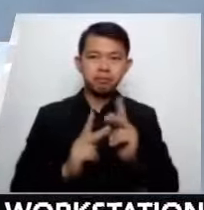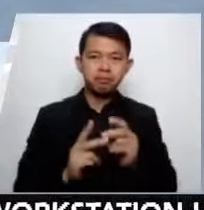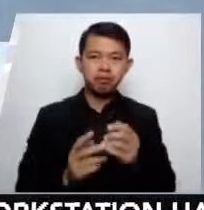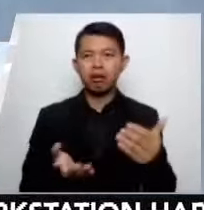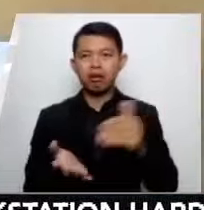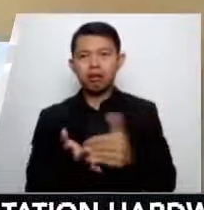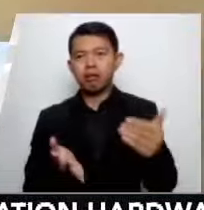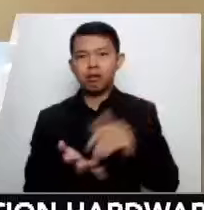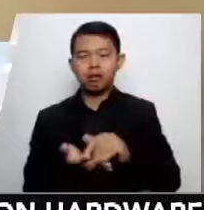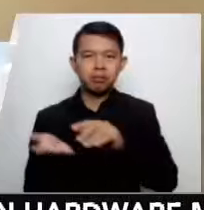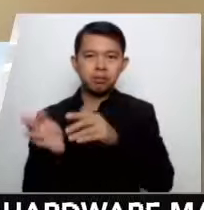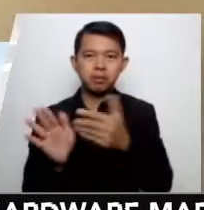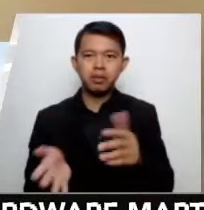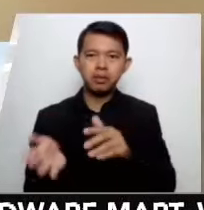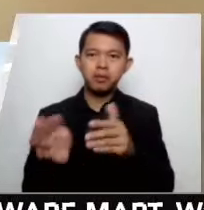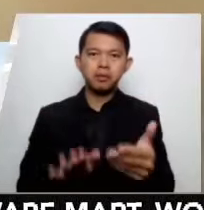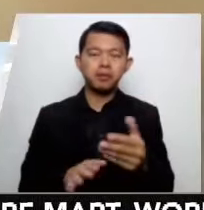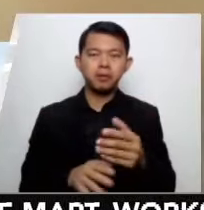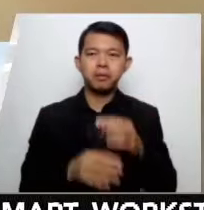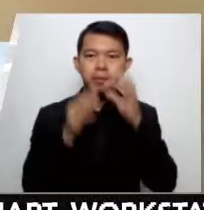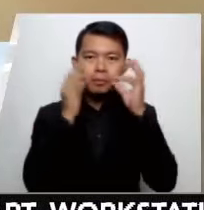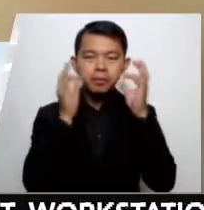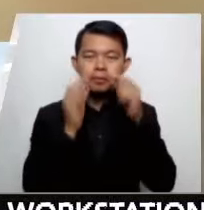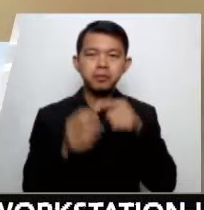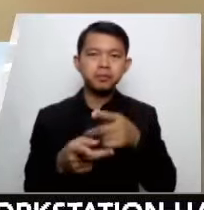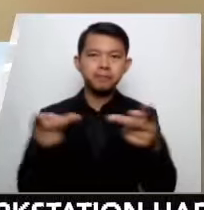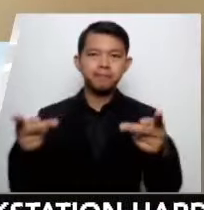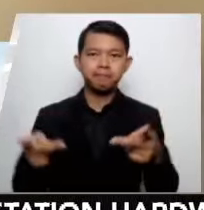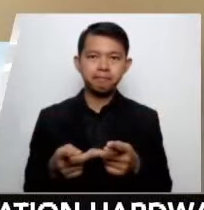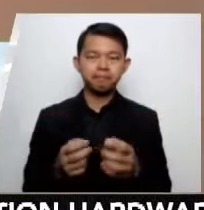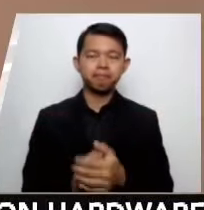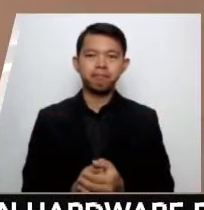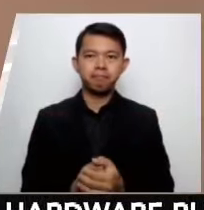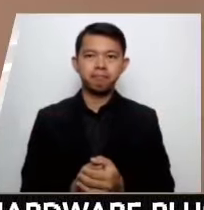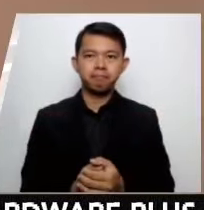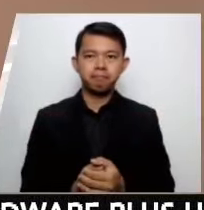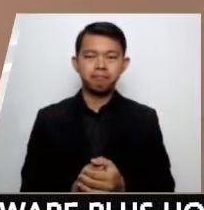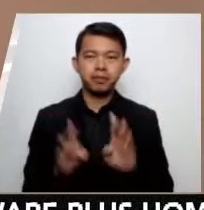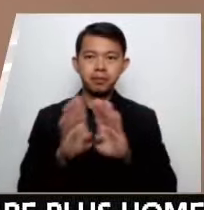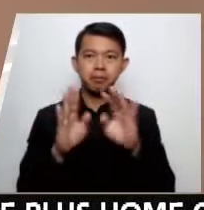sa kanilang lugar. Pinaiimbestigahan na ito ng mga barangay official.